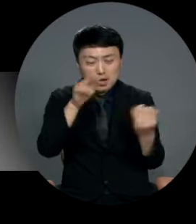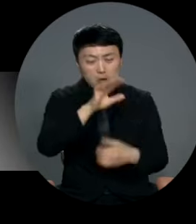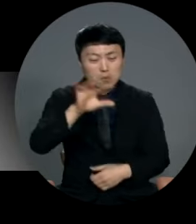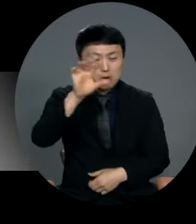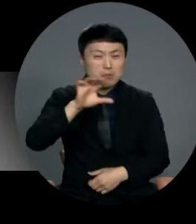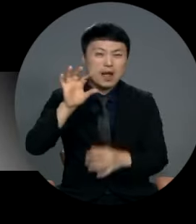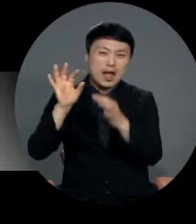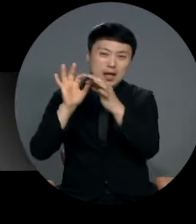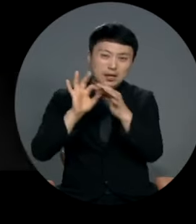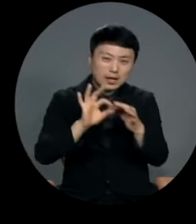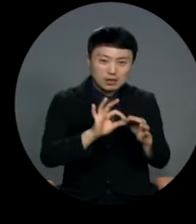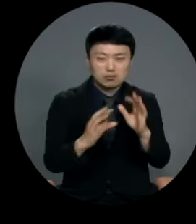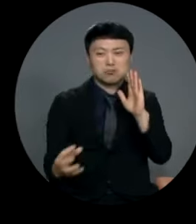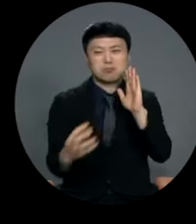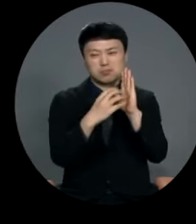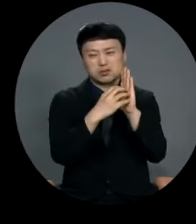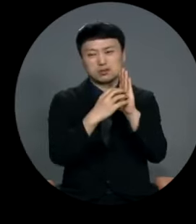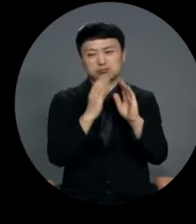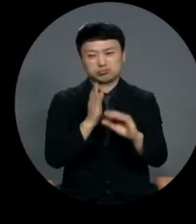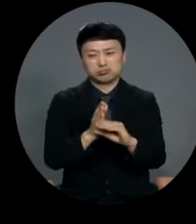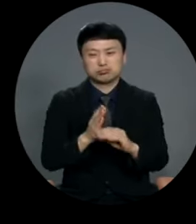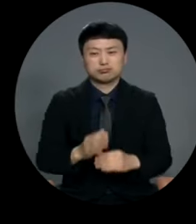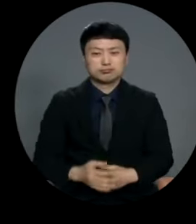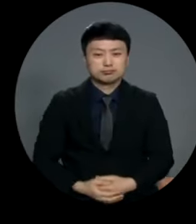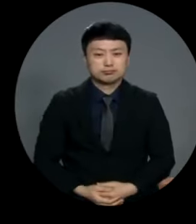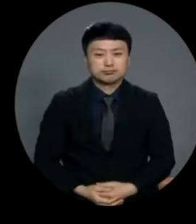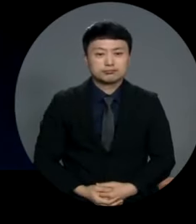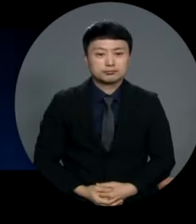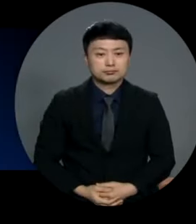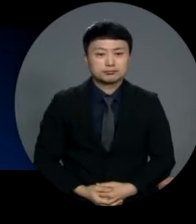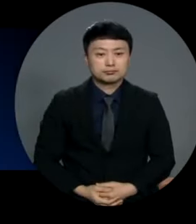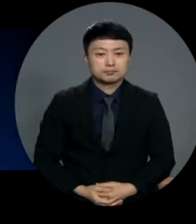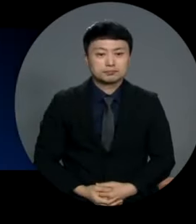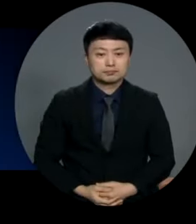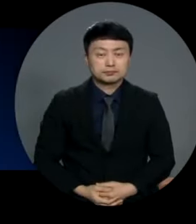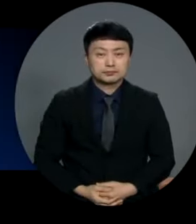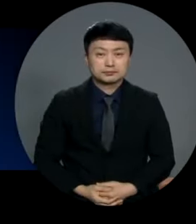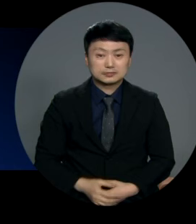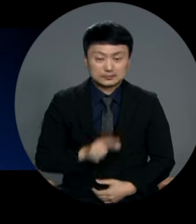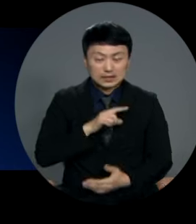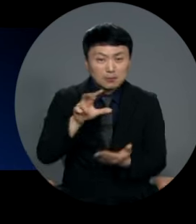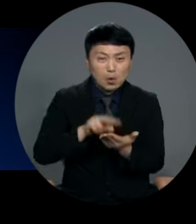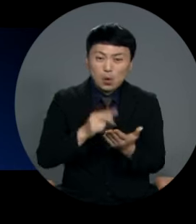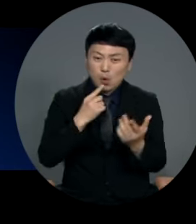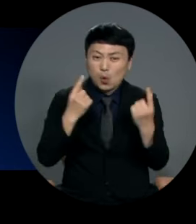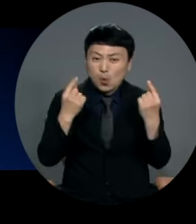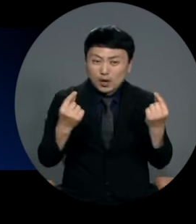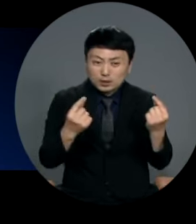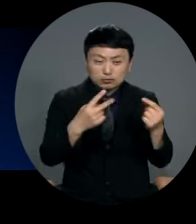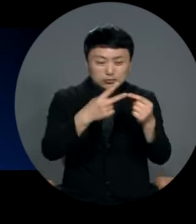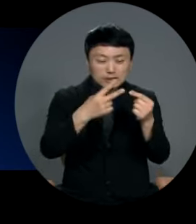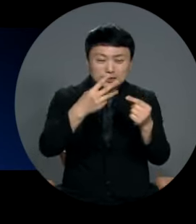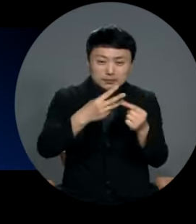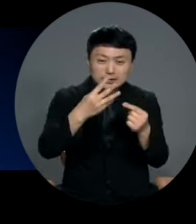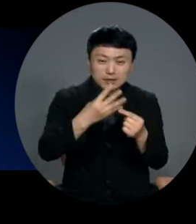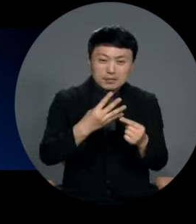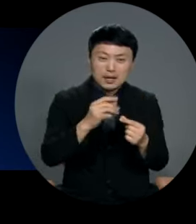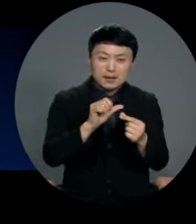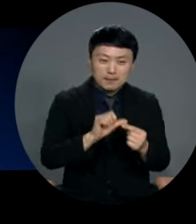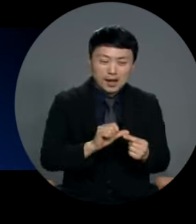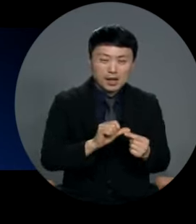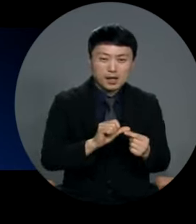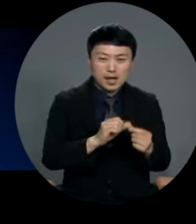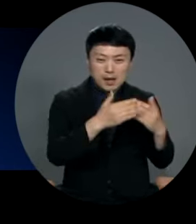촬영물은 계속해서 유포되고 있습니다. 같은 제목에 가진 뭐 두 번째, 세 번째, 네 번째, 다섯 번째